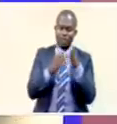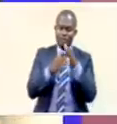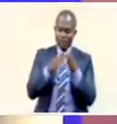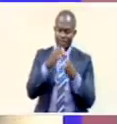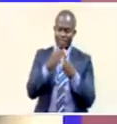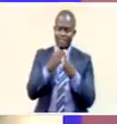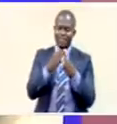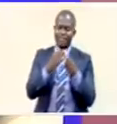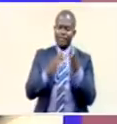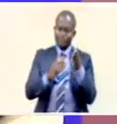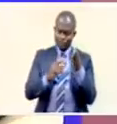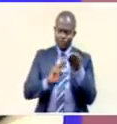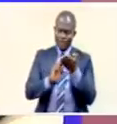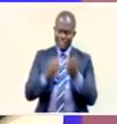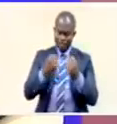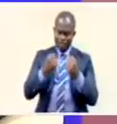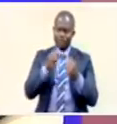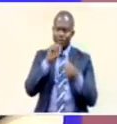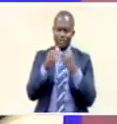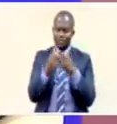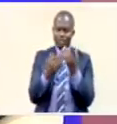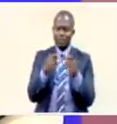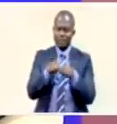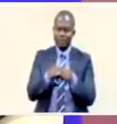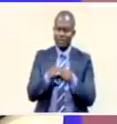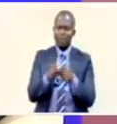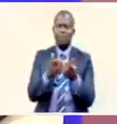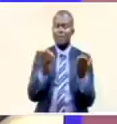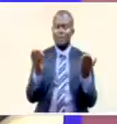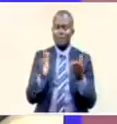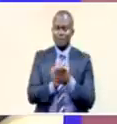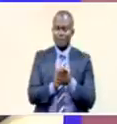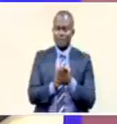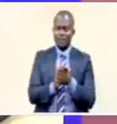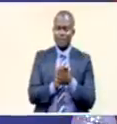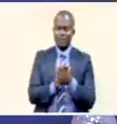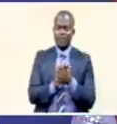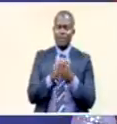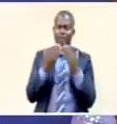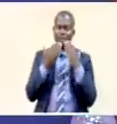tucyubakisha ibikomeye udapfa gutwika gusa gutyo murakoze cyane reka turebe n'aba twakira